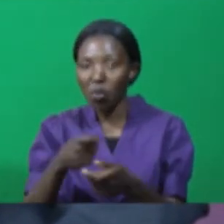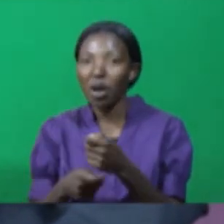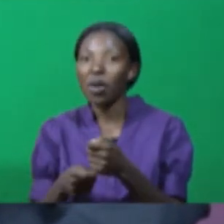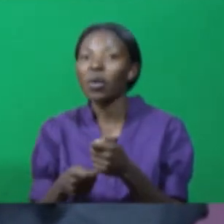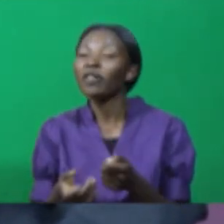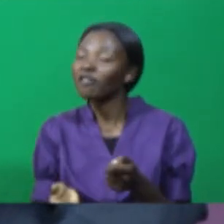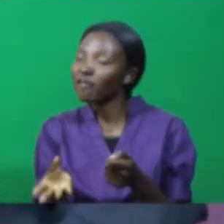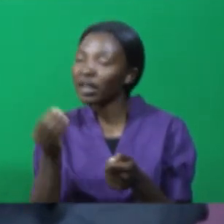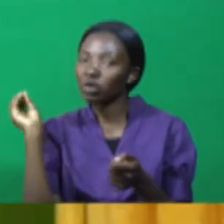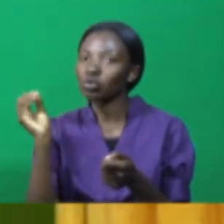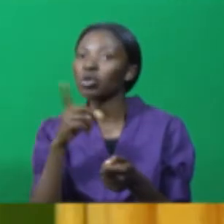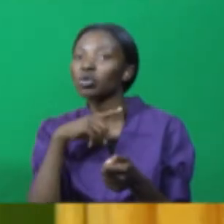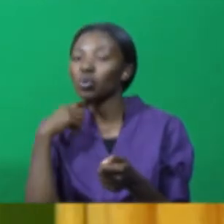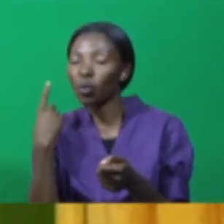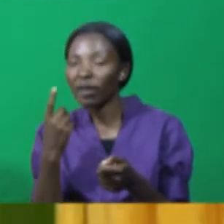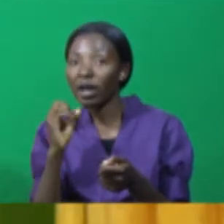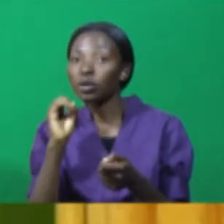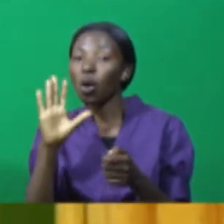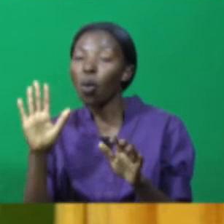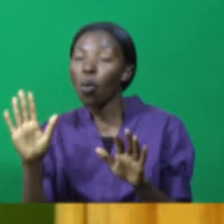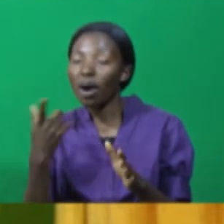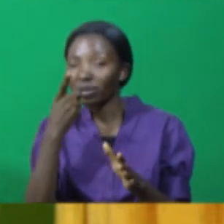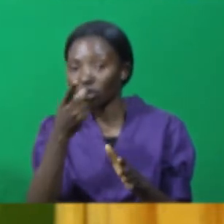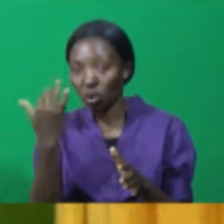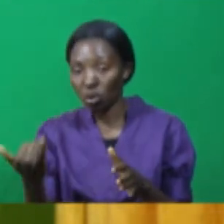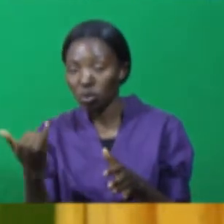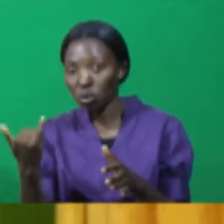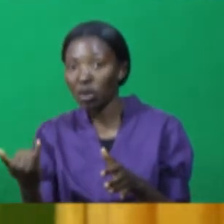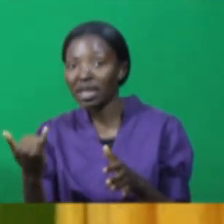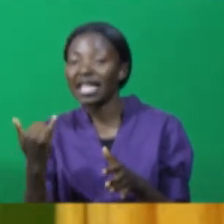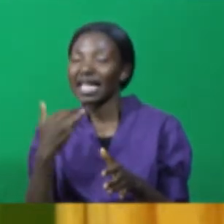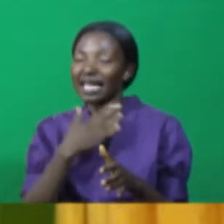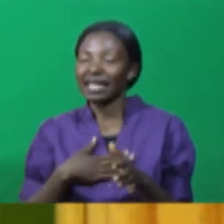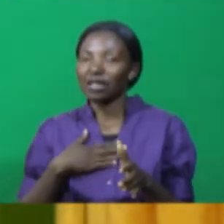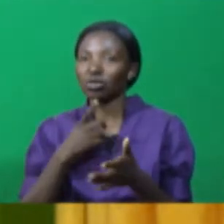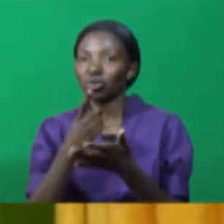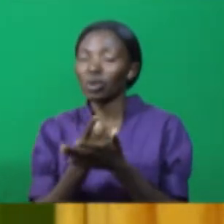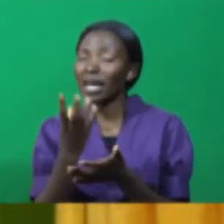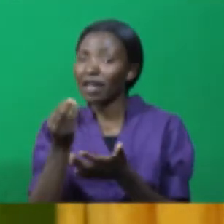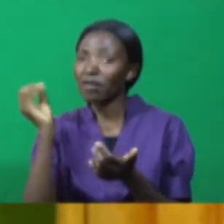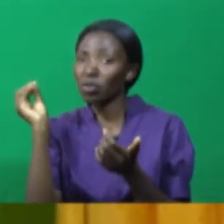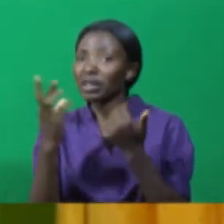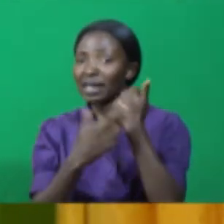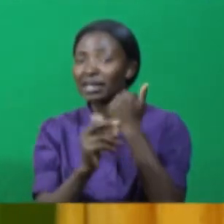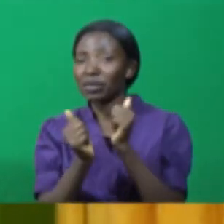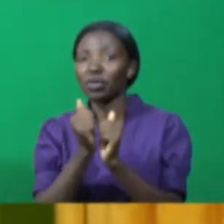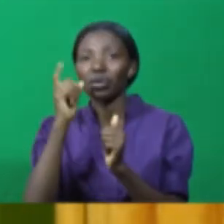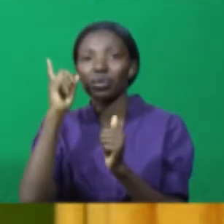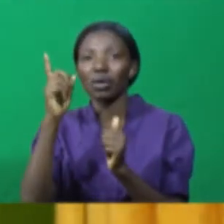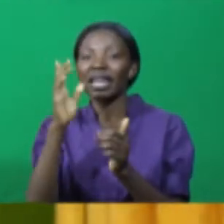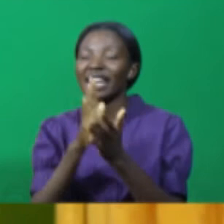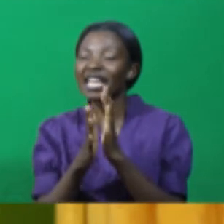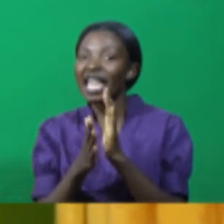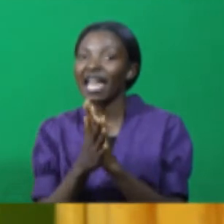kwaye saka chinodiwa nemuyuthi wese kugara neukama naMwari haikona kuzoya kuna Mwari kumutora